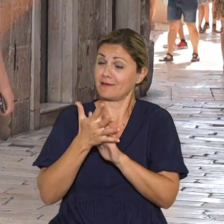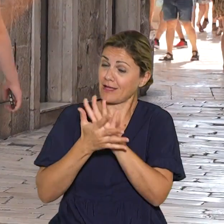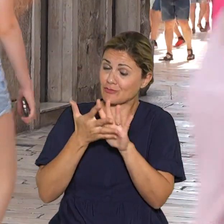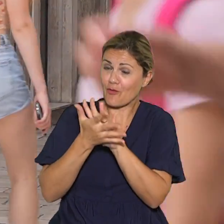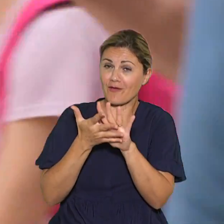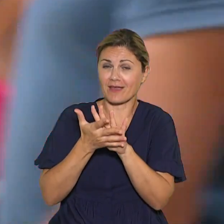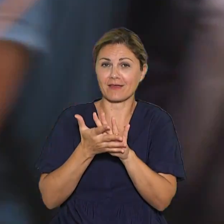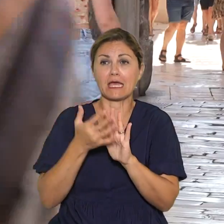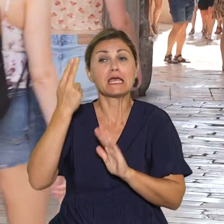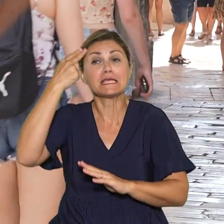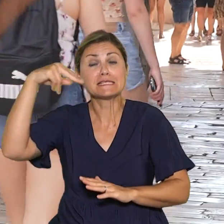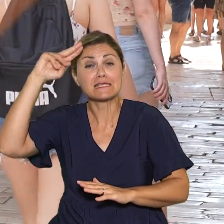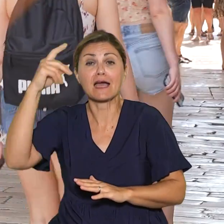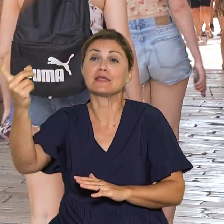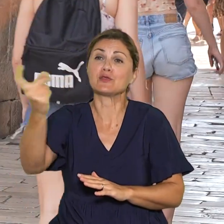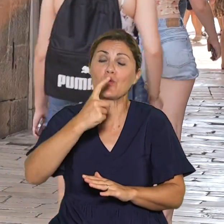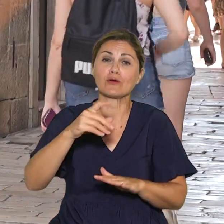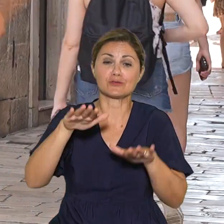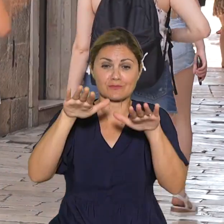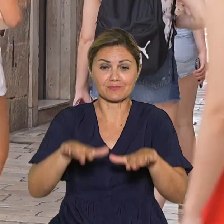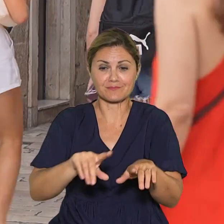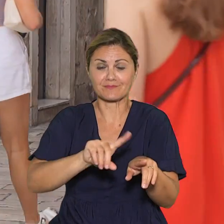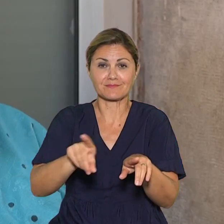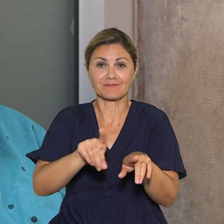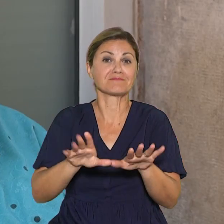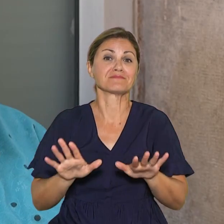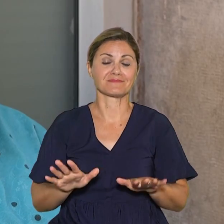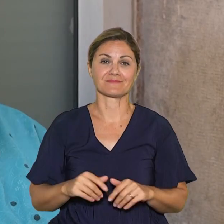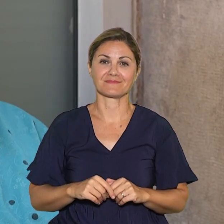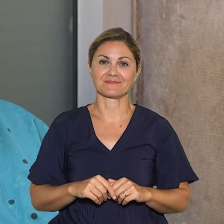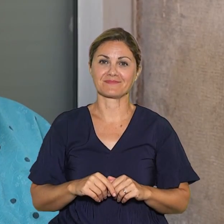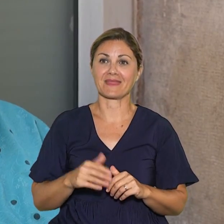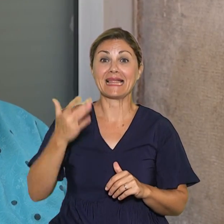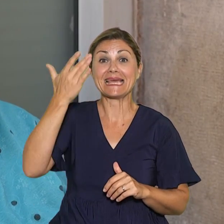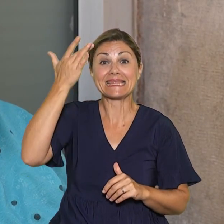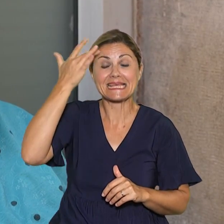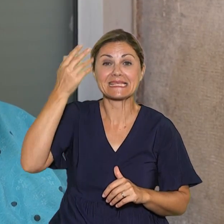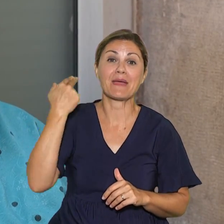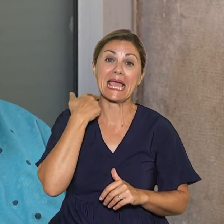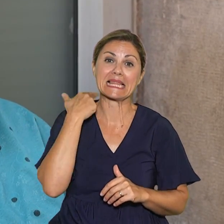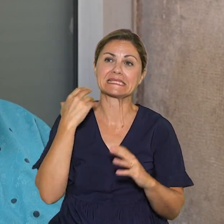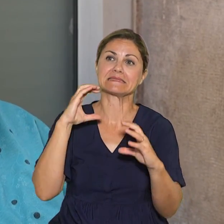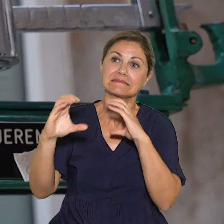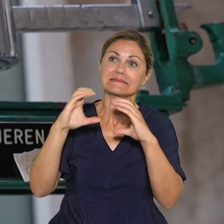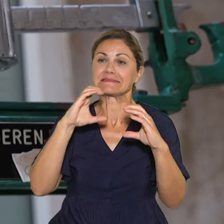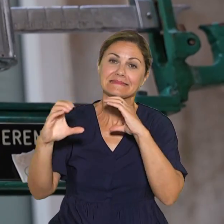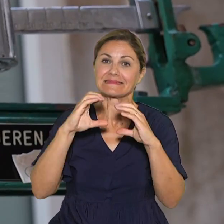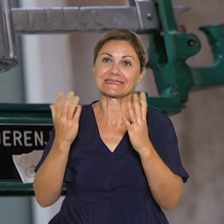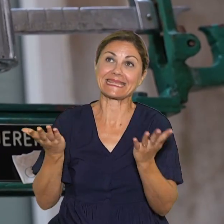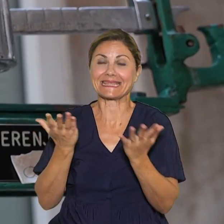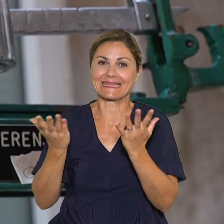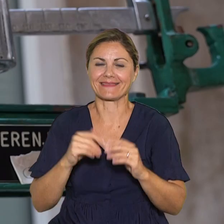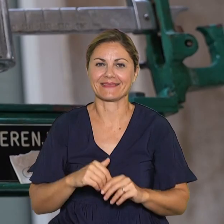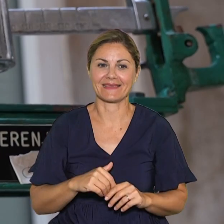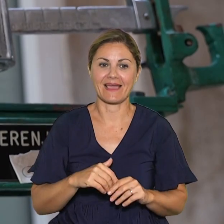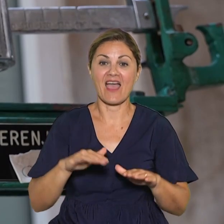sa mnom. I strani i ovi, samo ja ne znam jezike. Pa se opet dobro sporazumimo. Vaga je